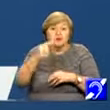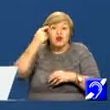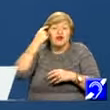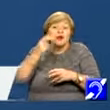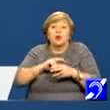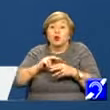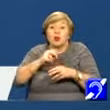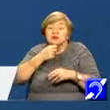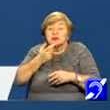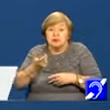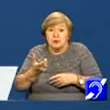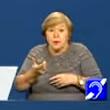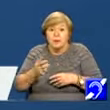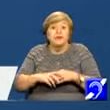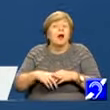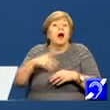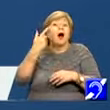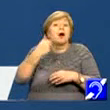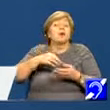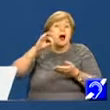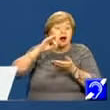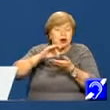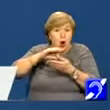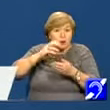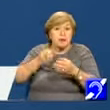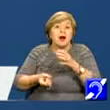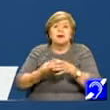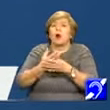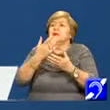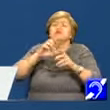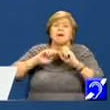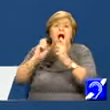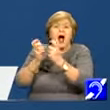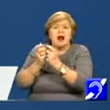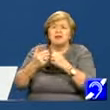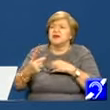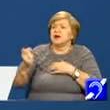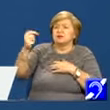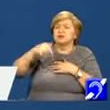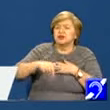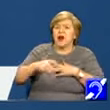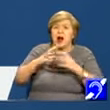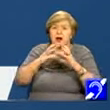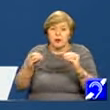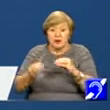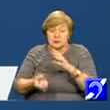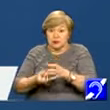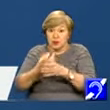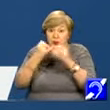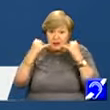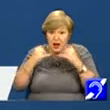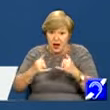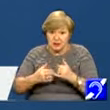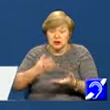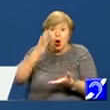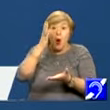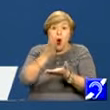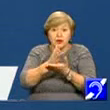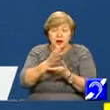unele situații, actualizare regulilor pentru carantină și pentru intrarea în țară. De astăzi, de la decizia